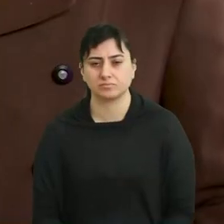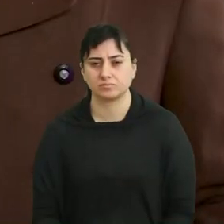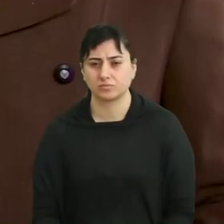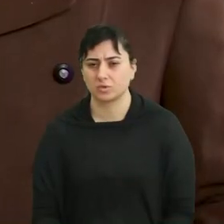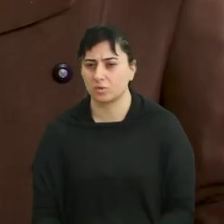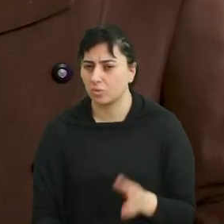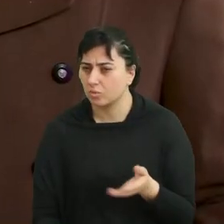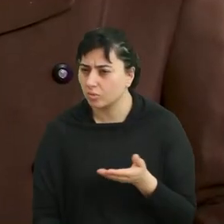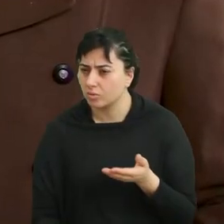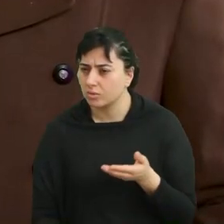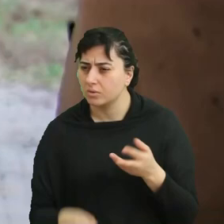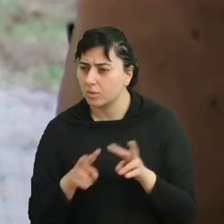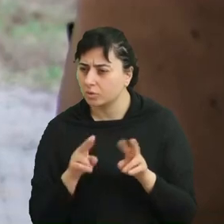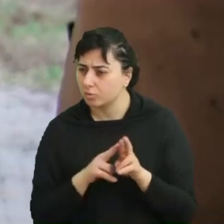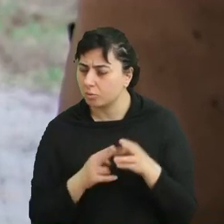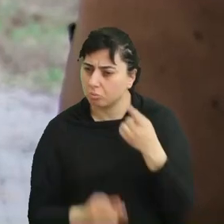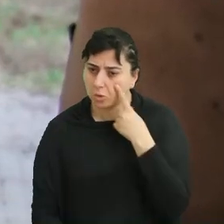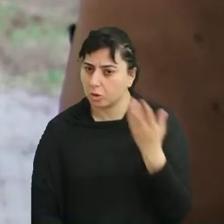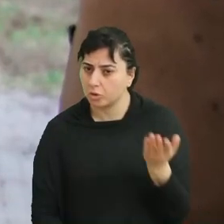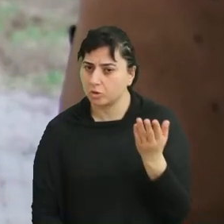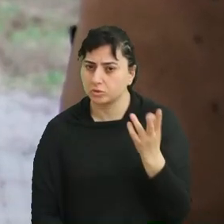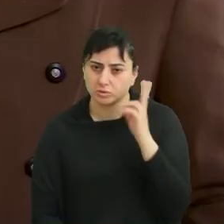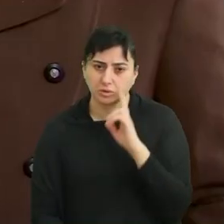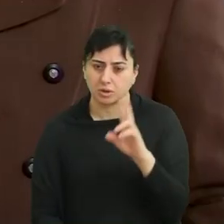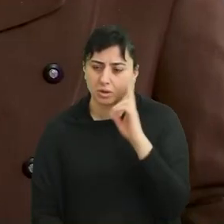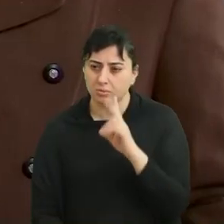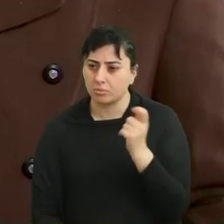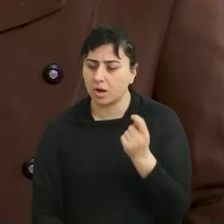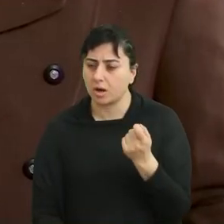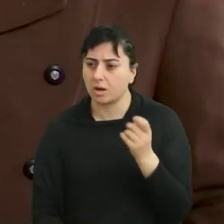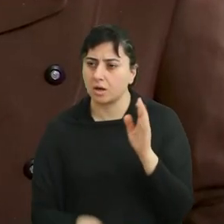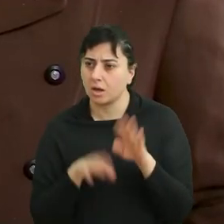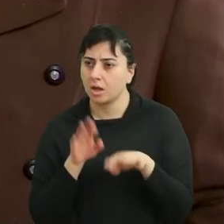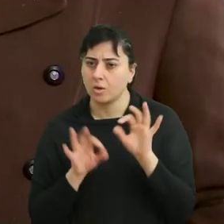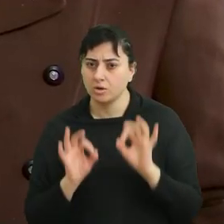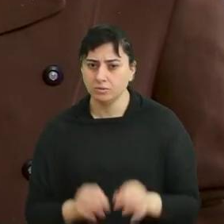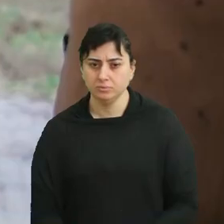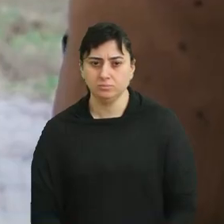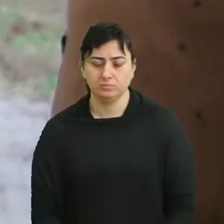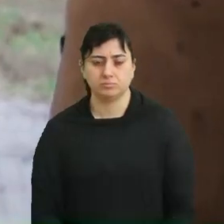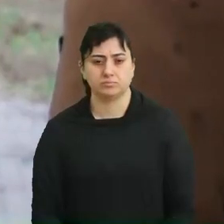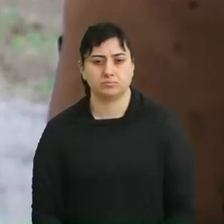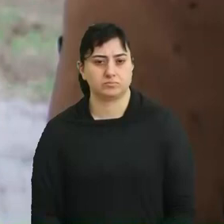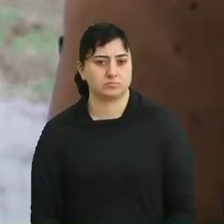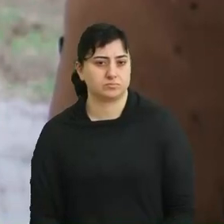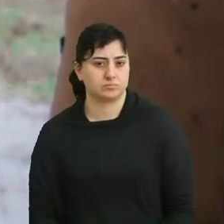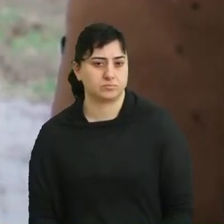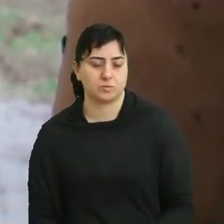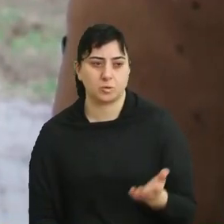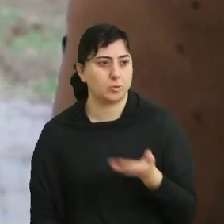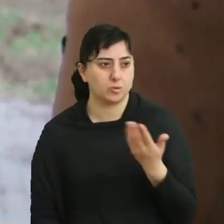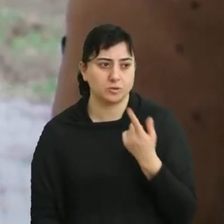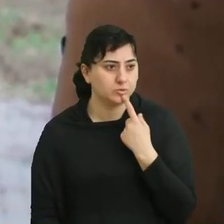Oo. Mahmut Kemal'e bak. Milyon dolarlık bütçesi olan bir reklam filminde oynayacak, öyle mi? Siz ne diyorsunuz